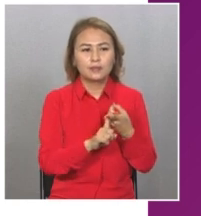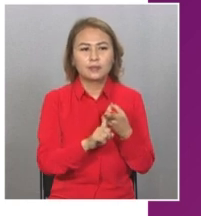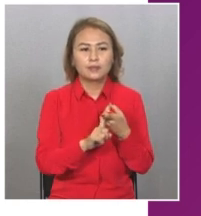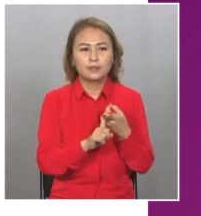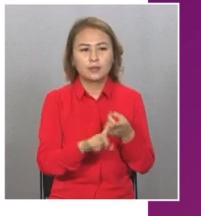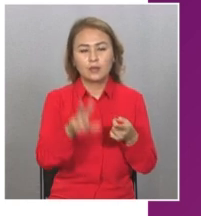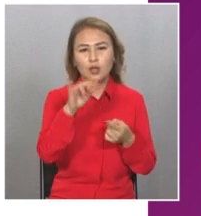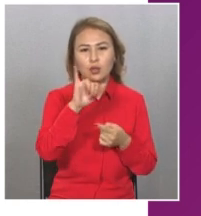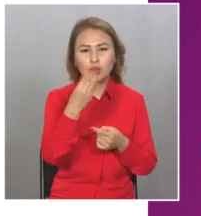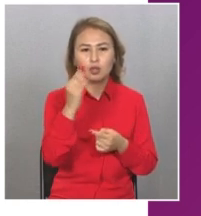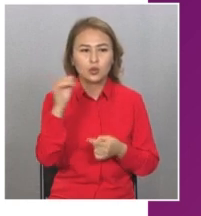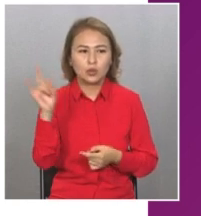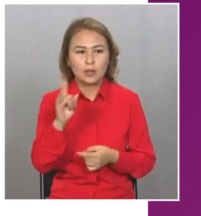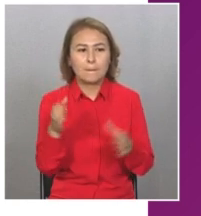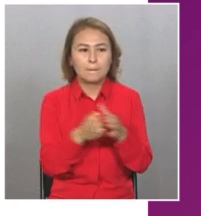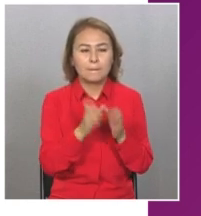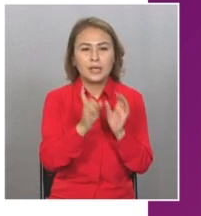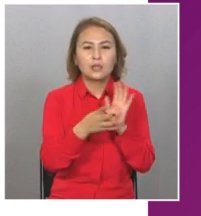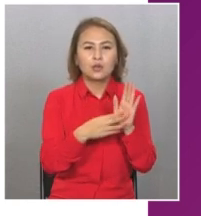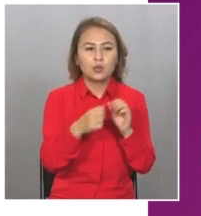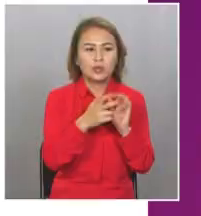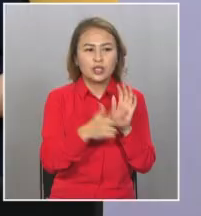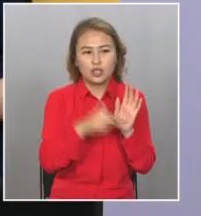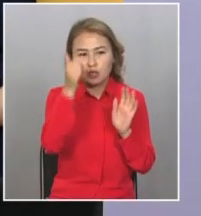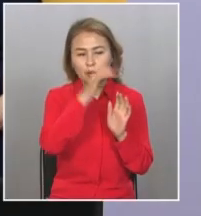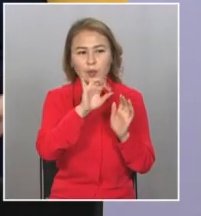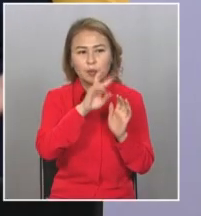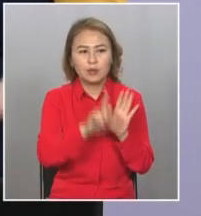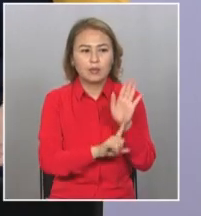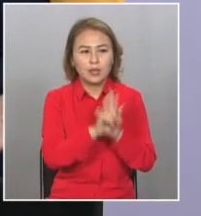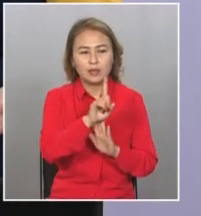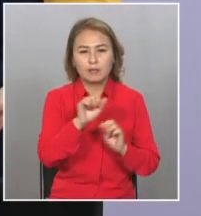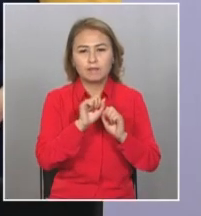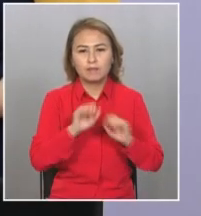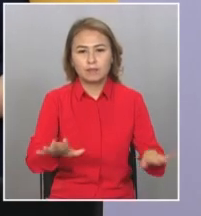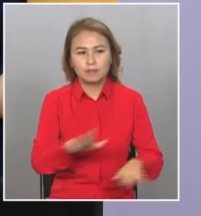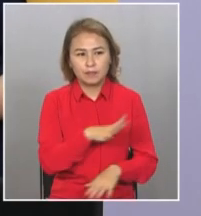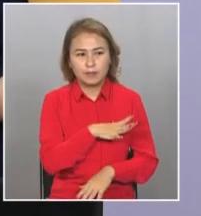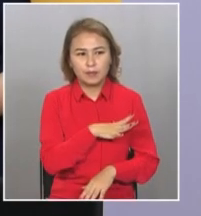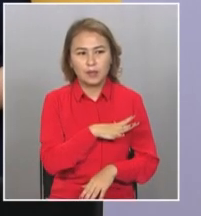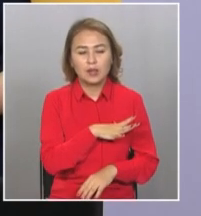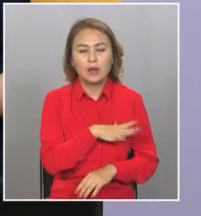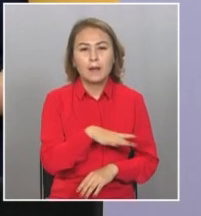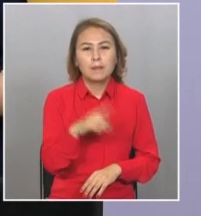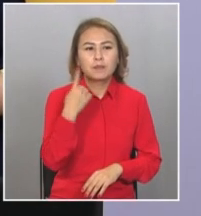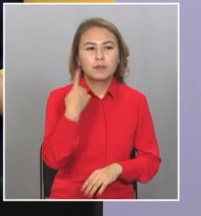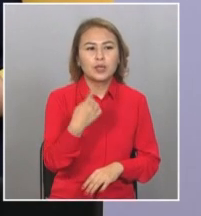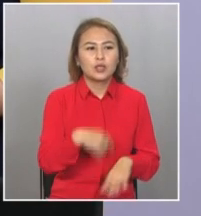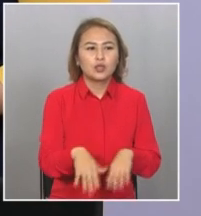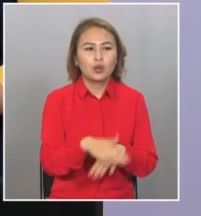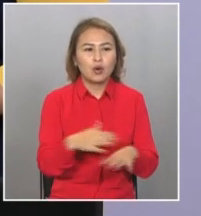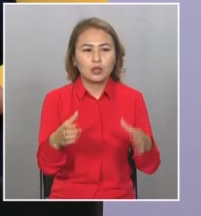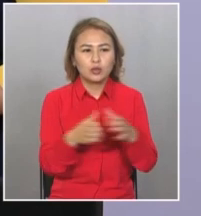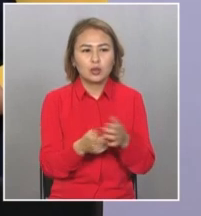соқтырды. 300 партиясы 1918 жылғы маусым айында тарап кетті. Бір шоғыр